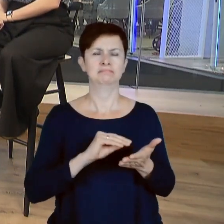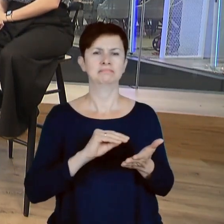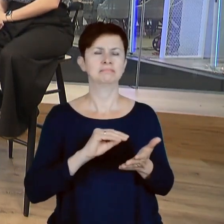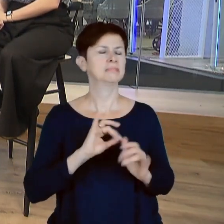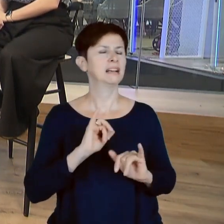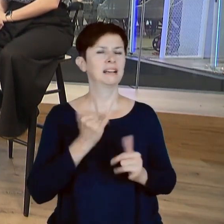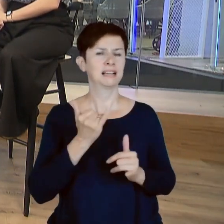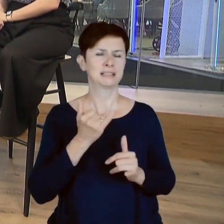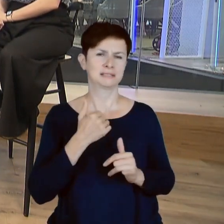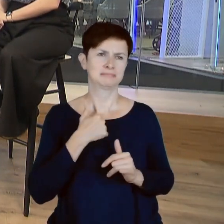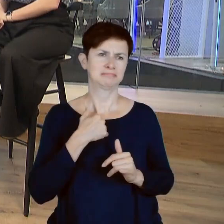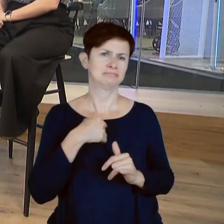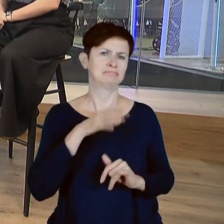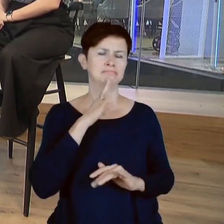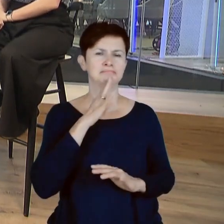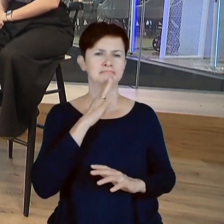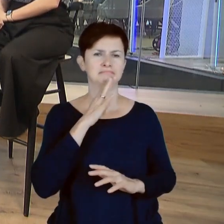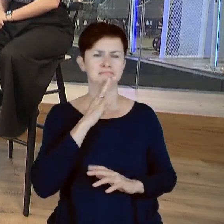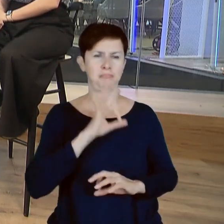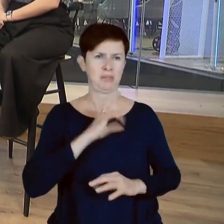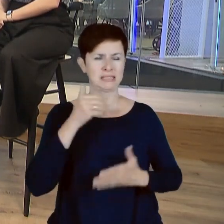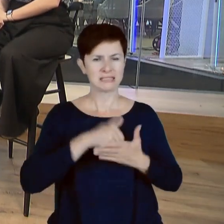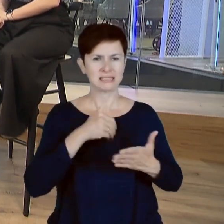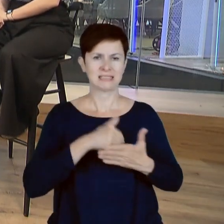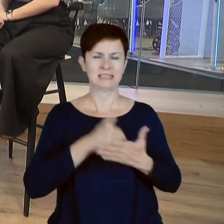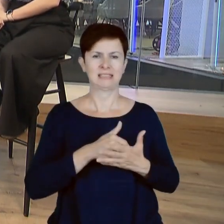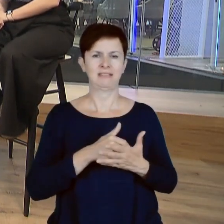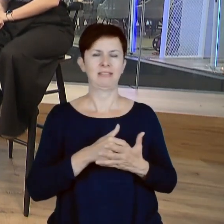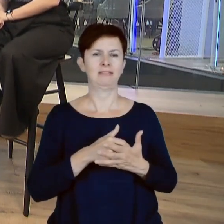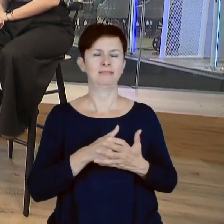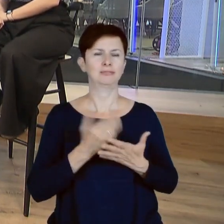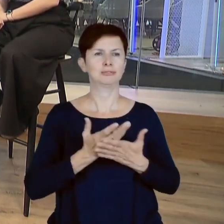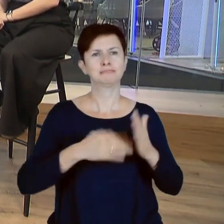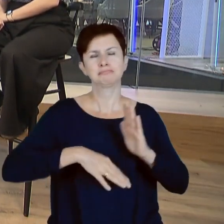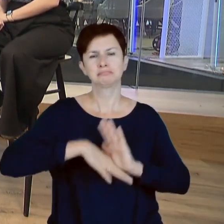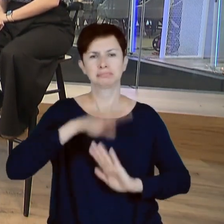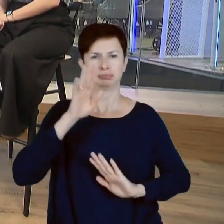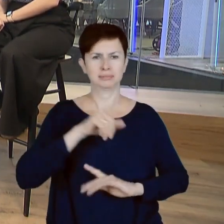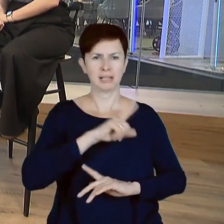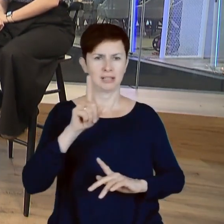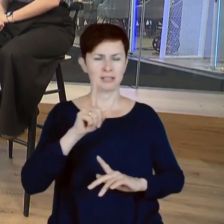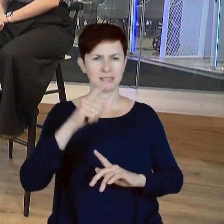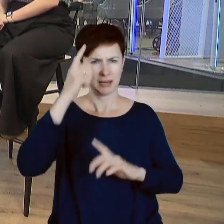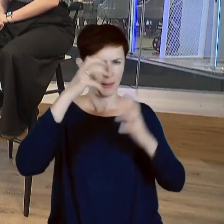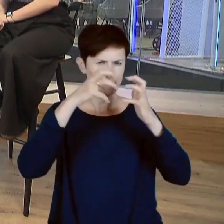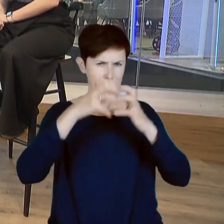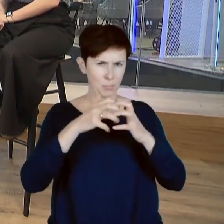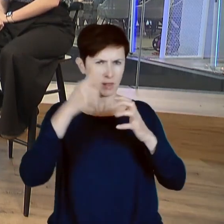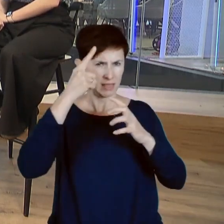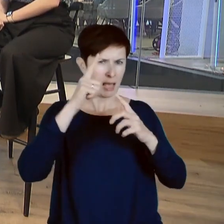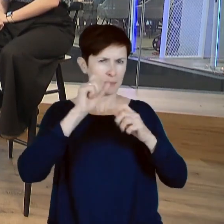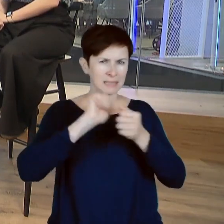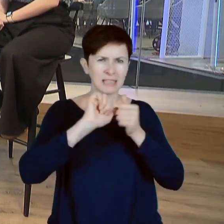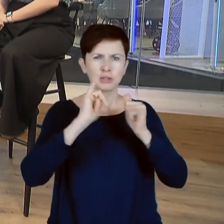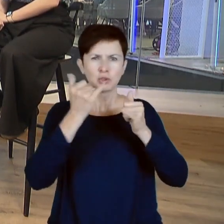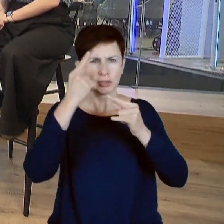takim behawiorze, o zachowaniu, o wykształceniu sobie tego, ale czy to jakoś w mózgu, wiesz, coś się tam skleja? Co się dzieje, kiedy